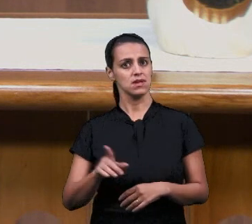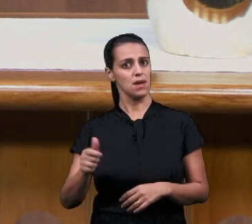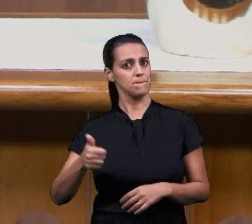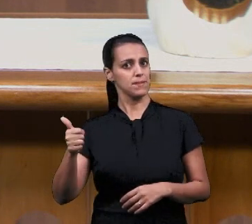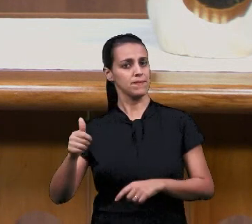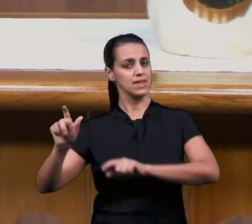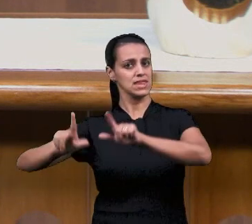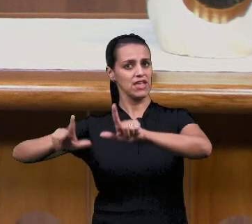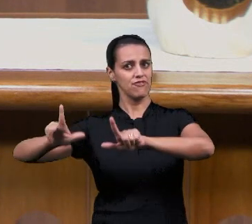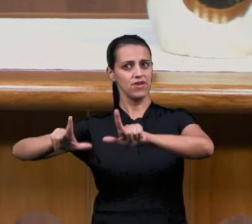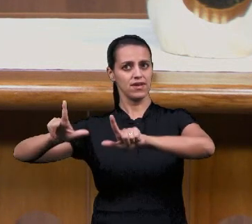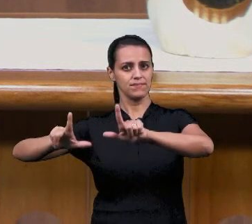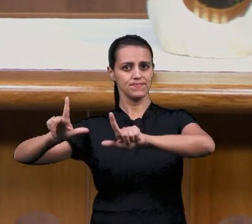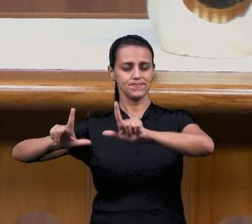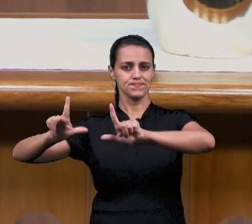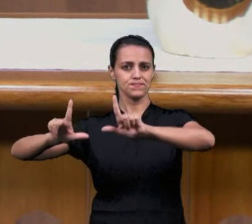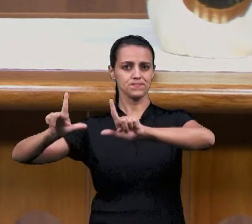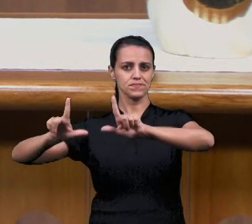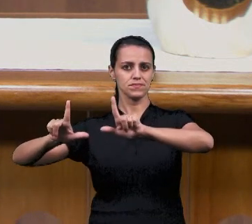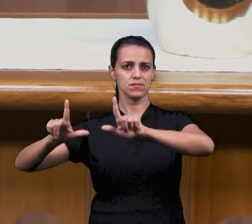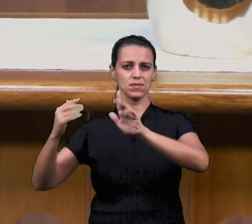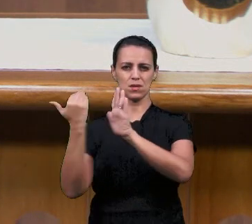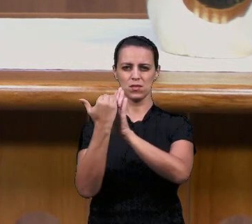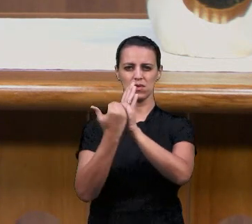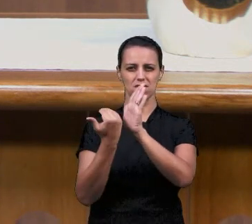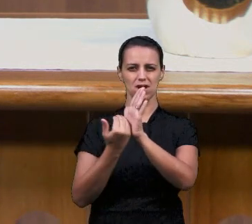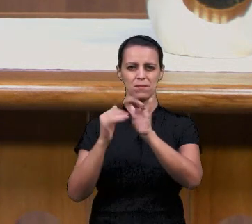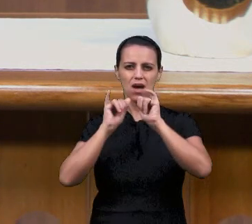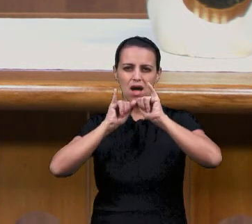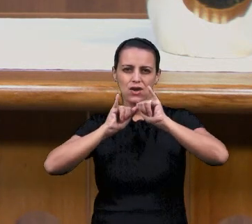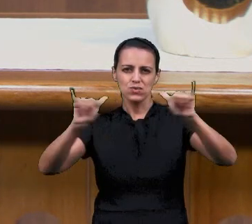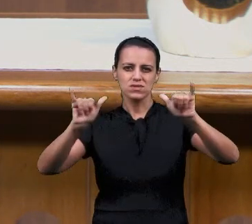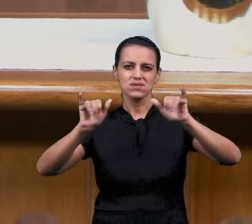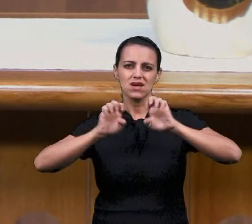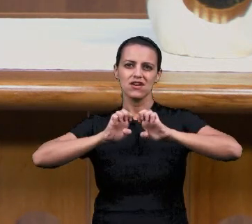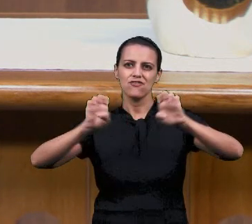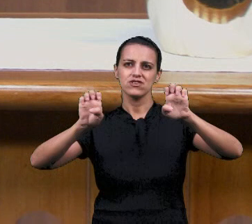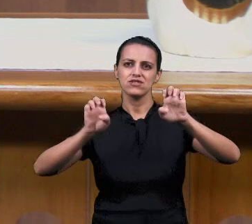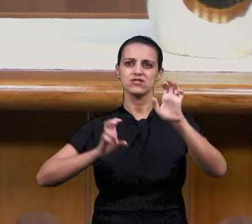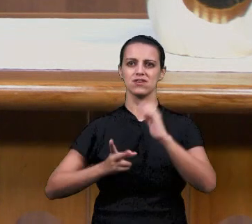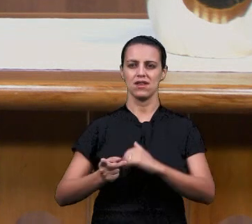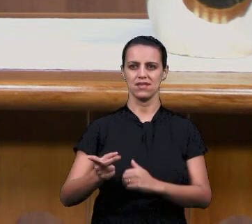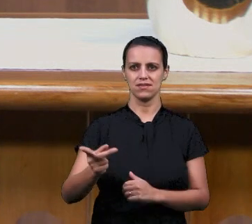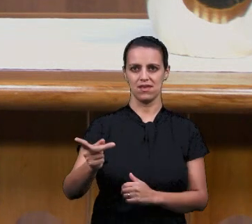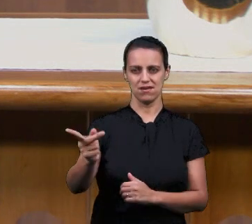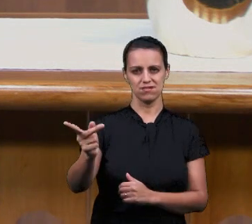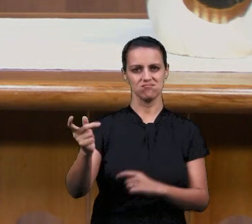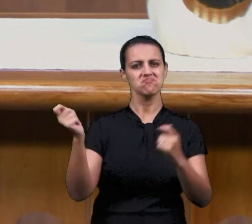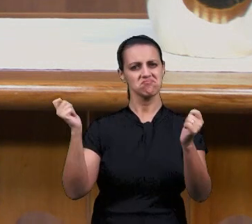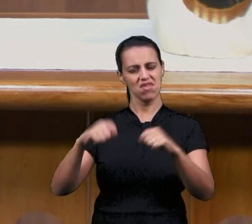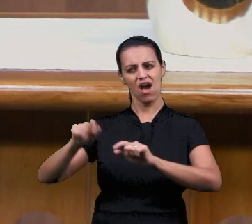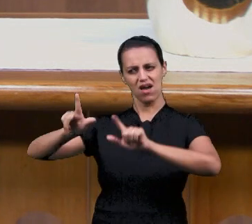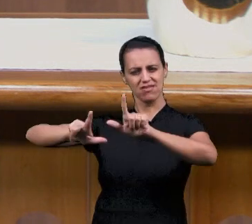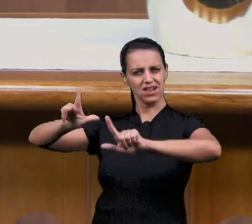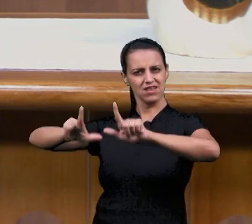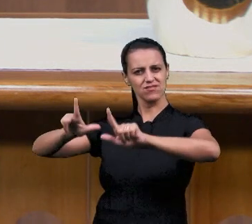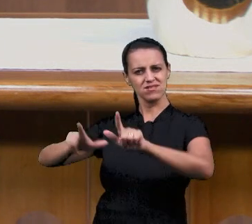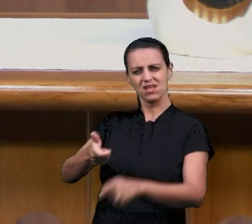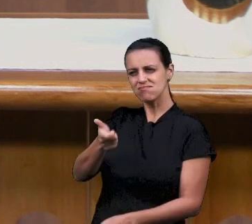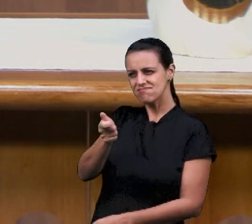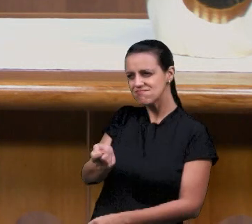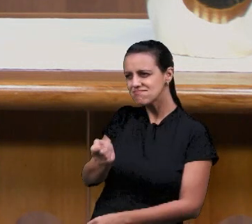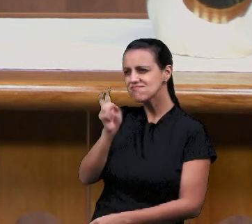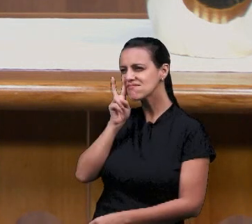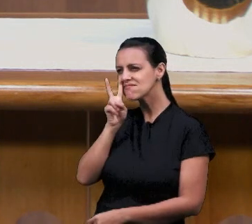réseaux de télévision avec la diffusion de la programmation en annonçant l'évangile éternel. Vous pouvez accéder